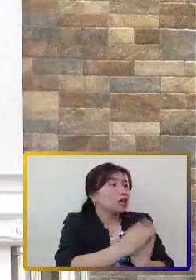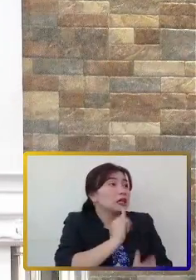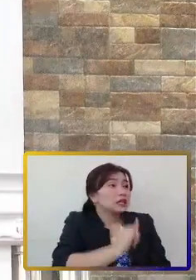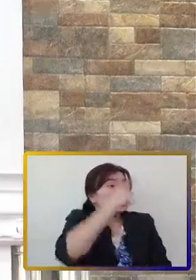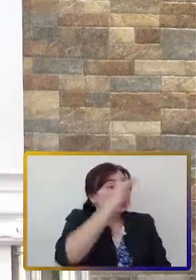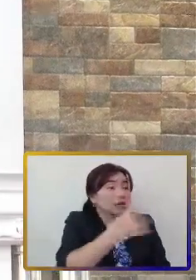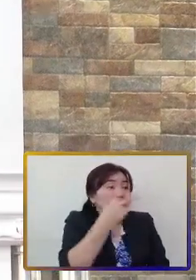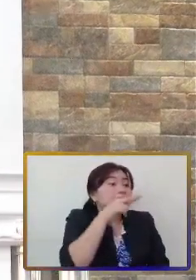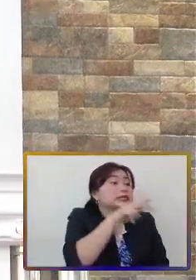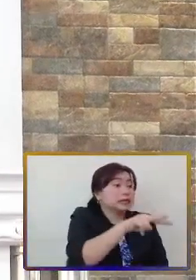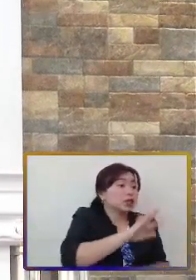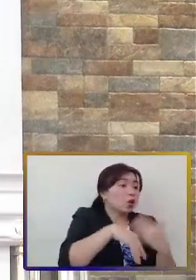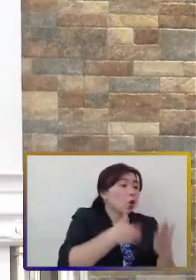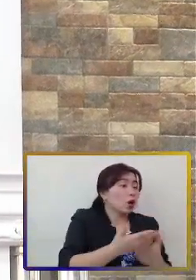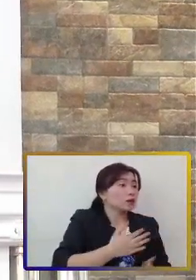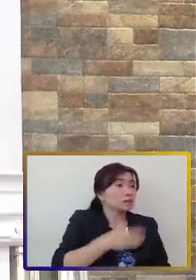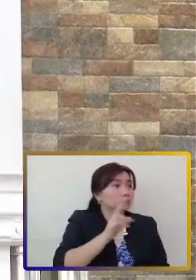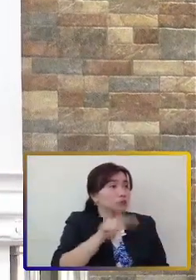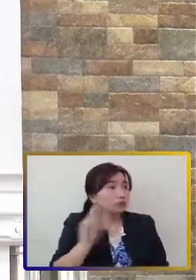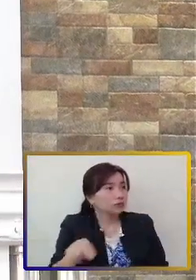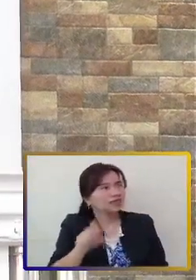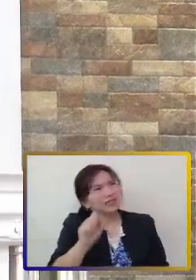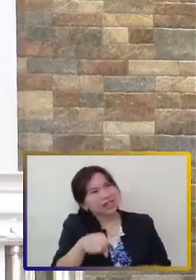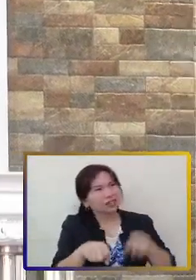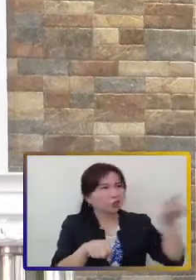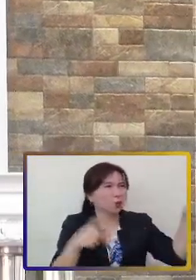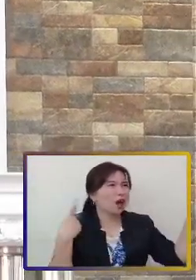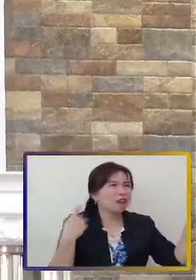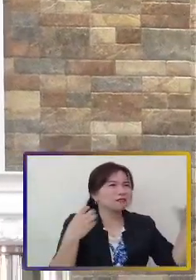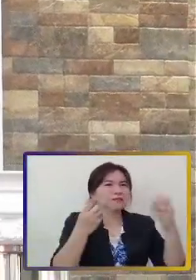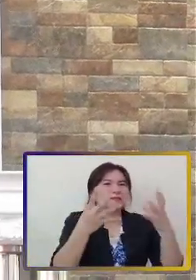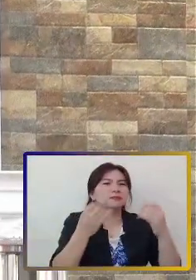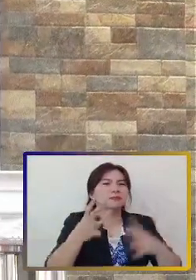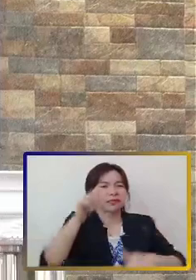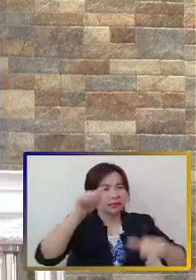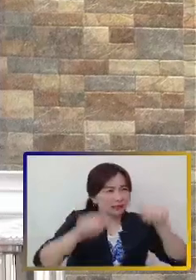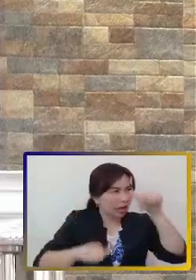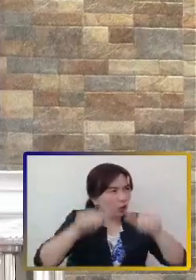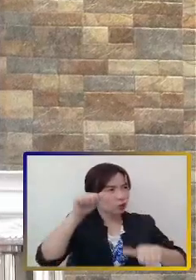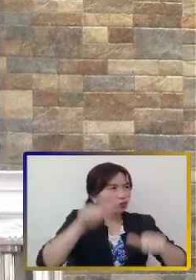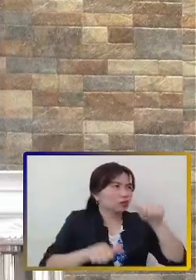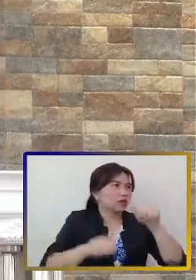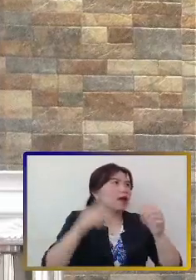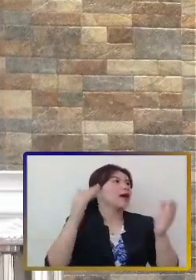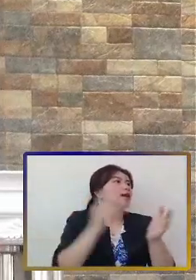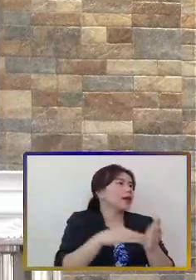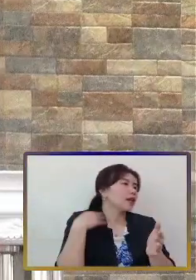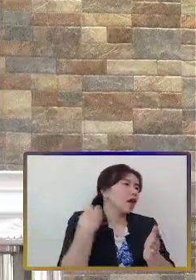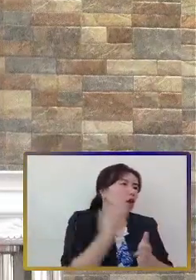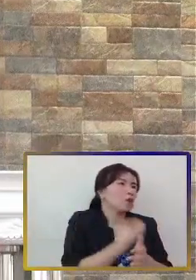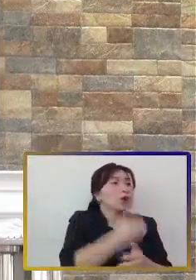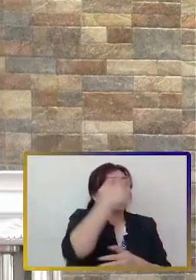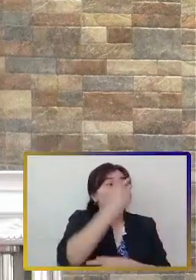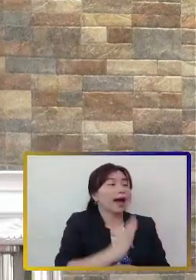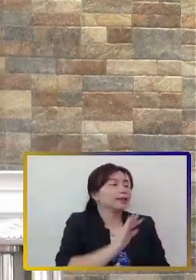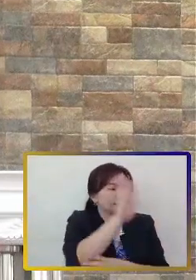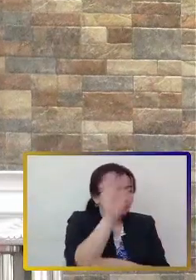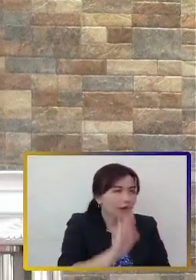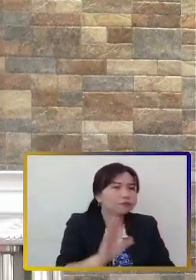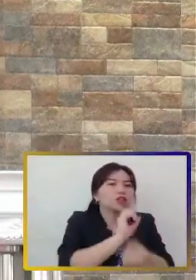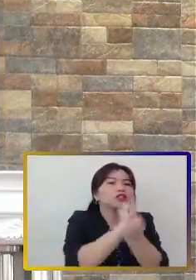pangangailangan ko meron ka ngang pagtuto again He is an immutable God He is the